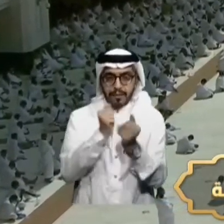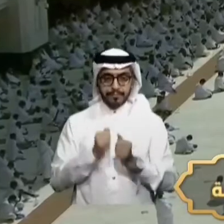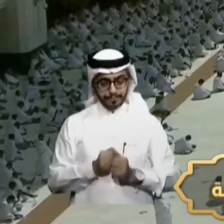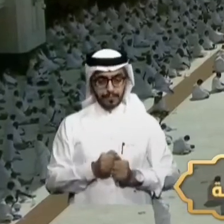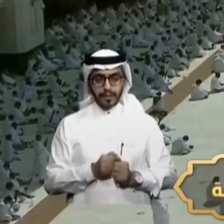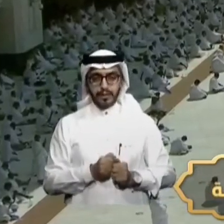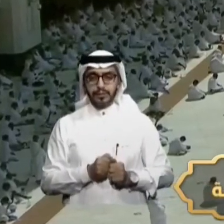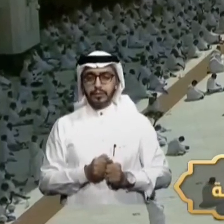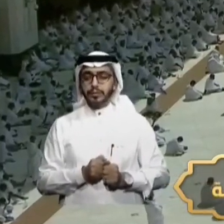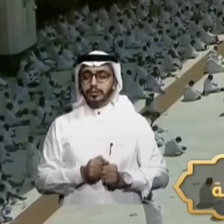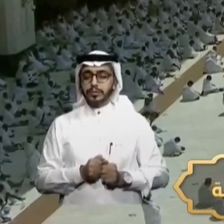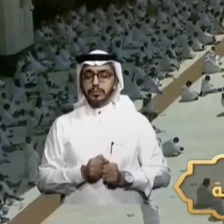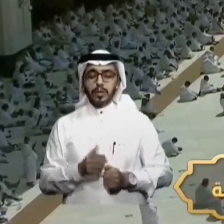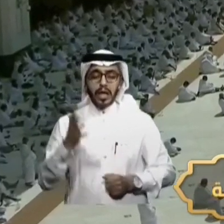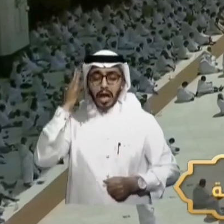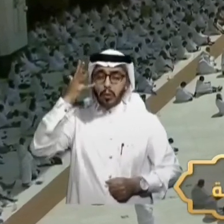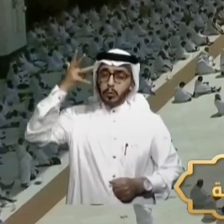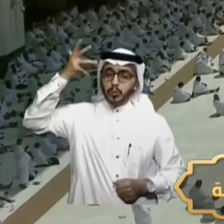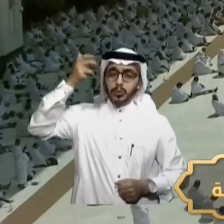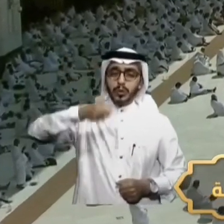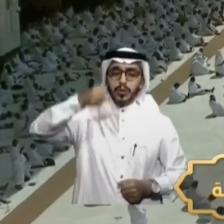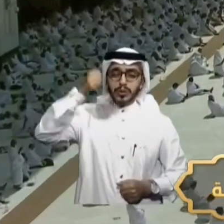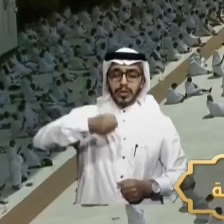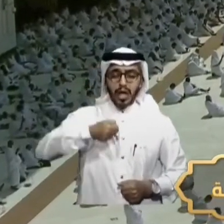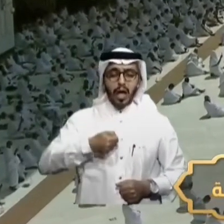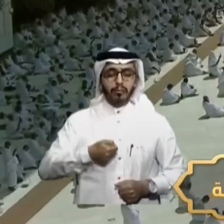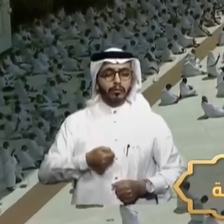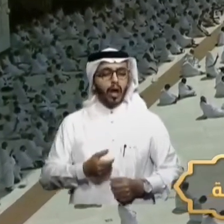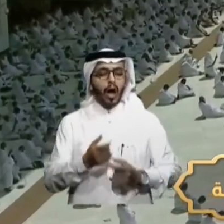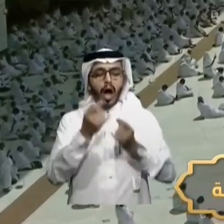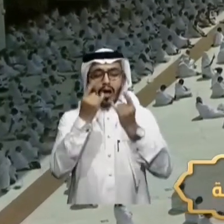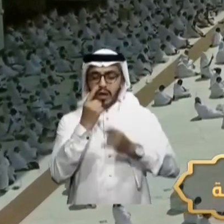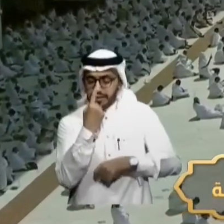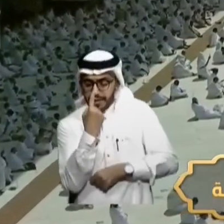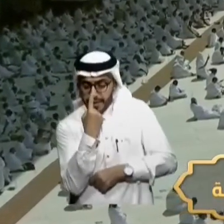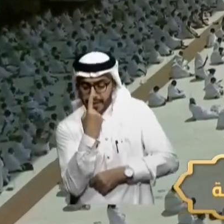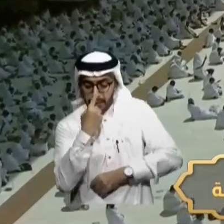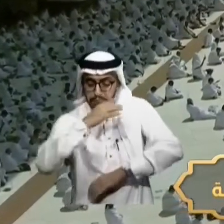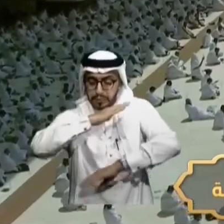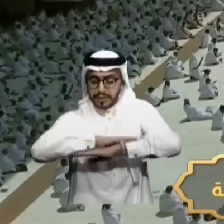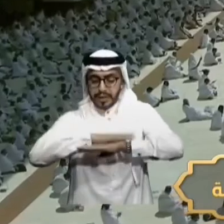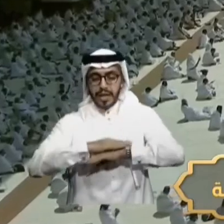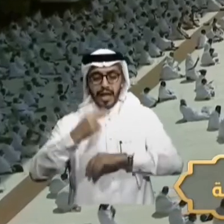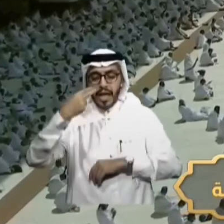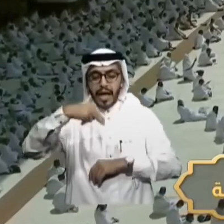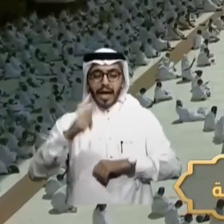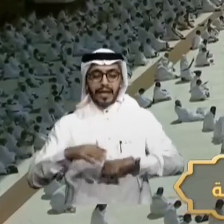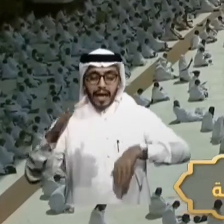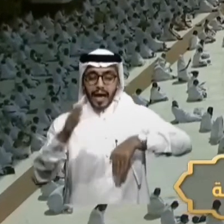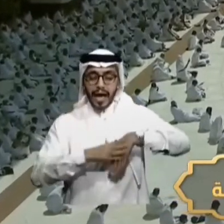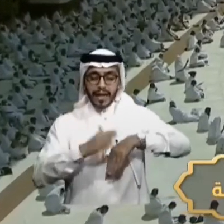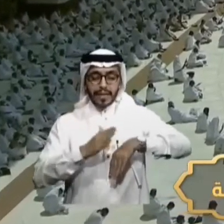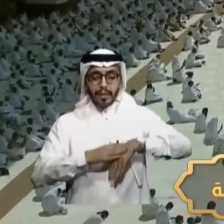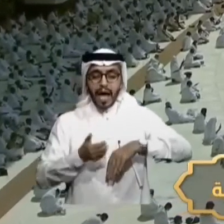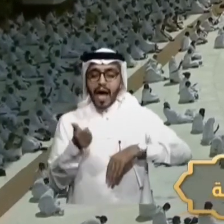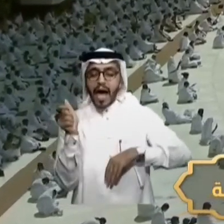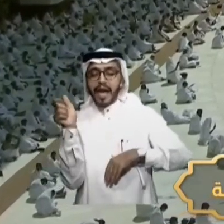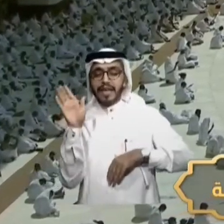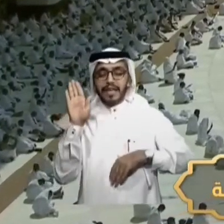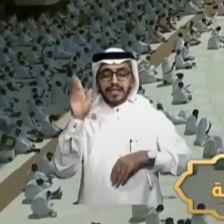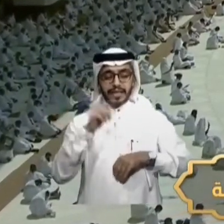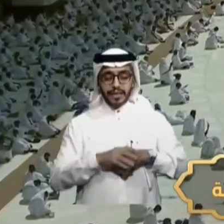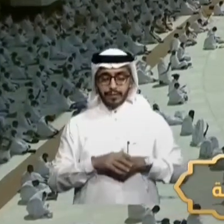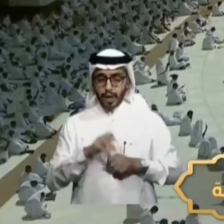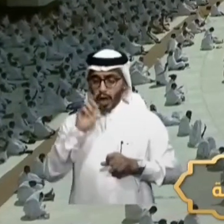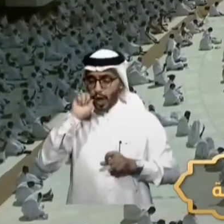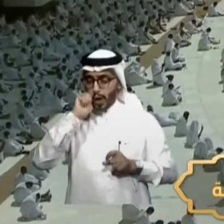حقا. وكان صلى الله عليه وسلم أشد الناس تواضعا. عن أنس بن مالك رضي الله عنه أن